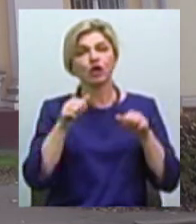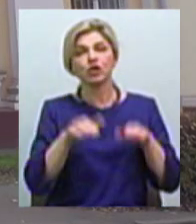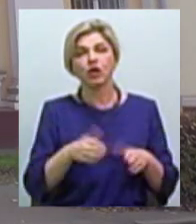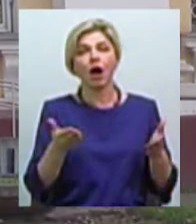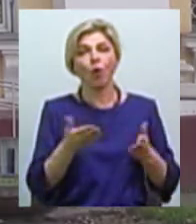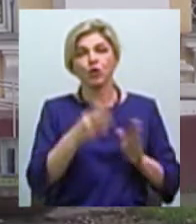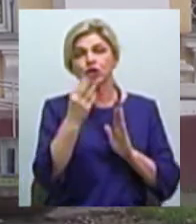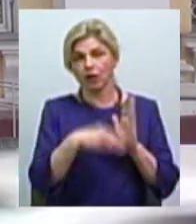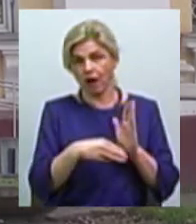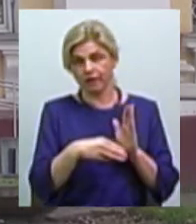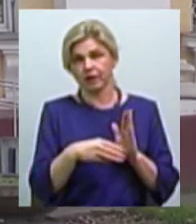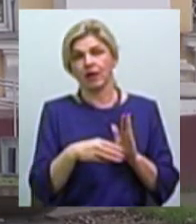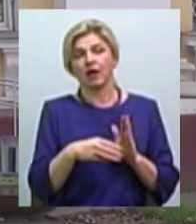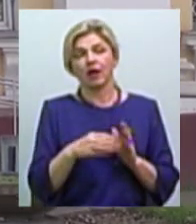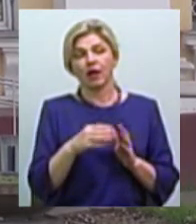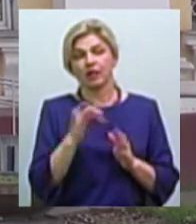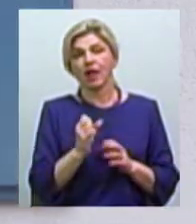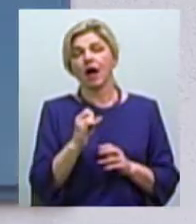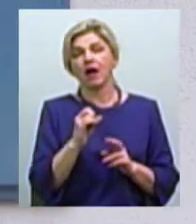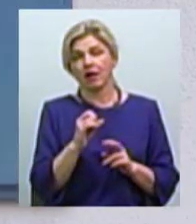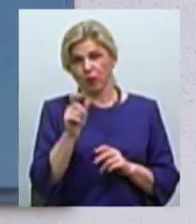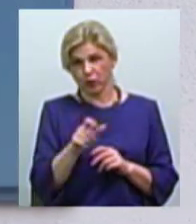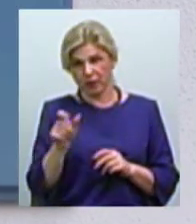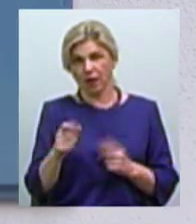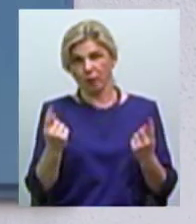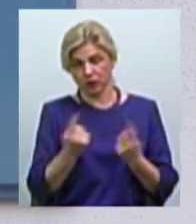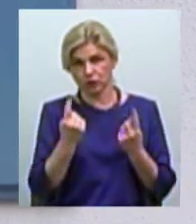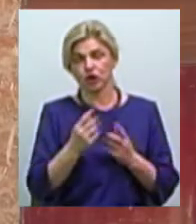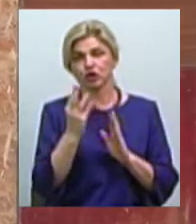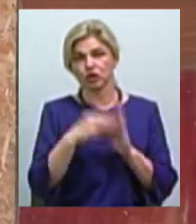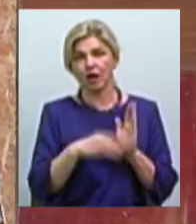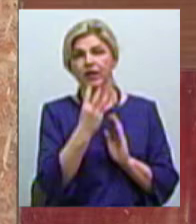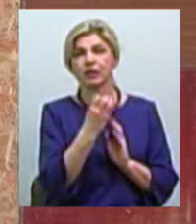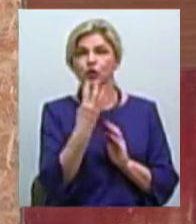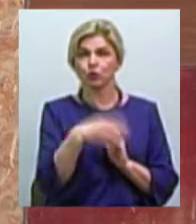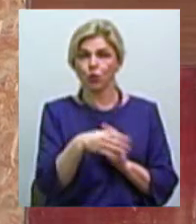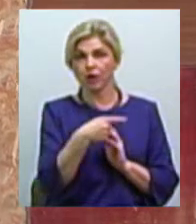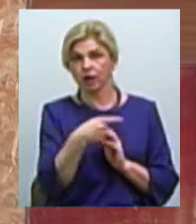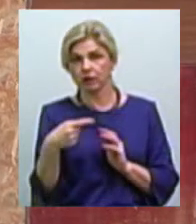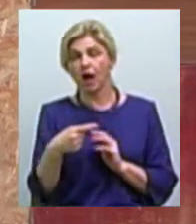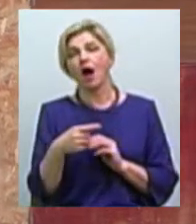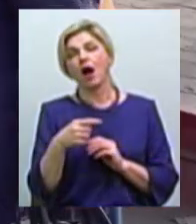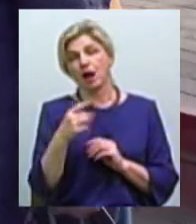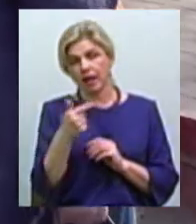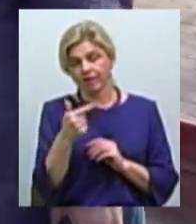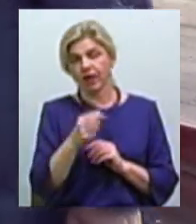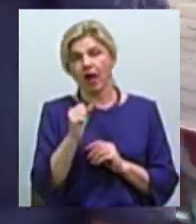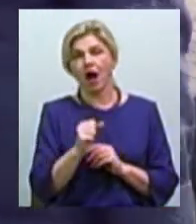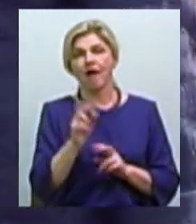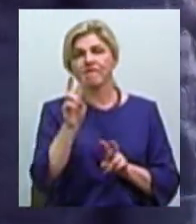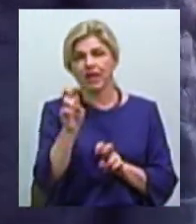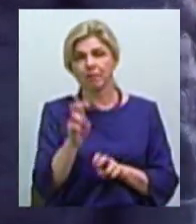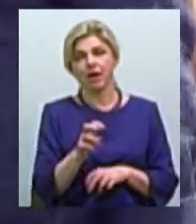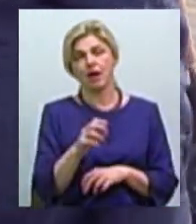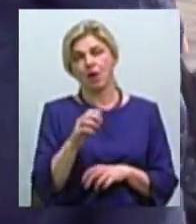буде накладено на продавця. На фізичних осіб в такому випадку накладається штраф від 340 гривень, на фізичних осіб-підприємців та посадових